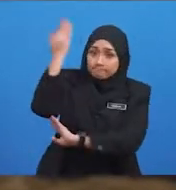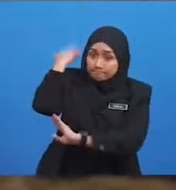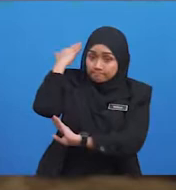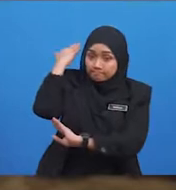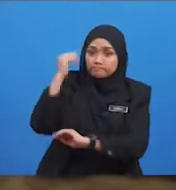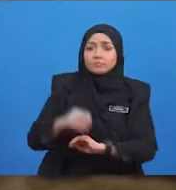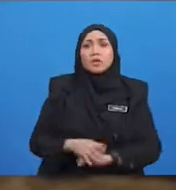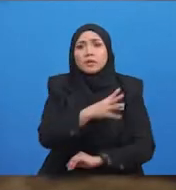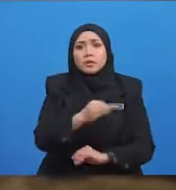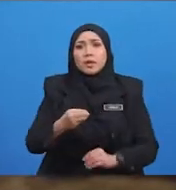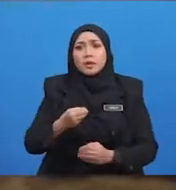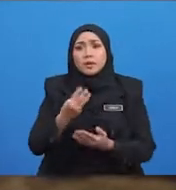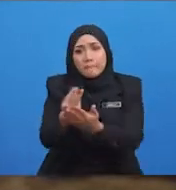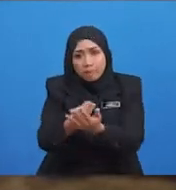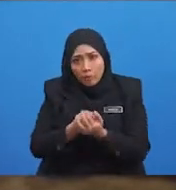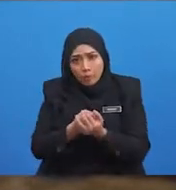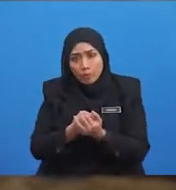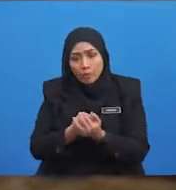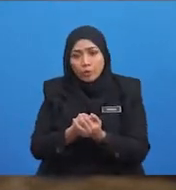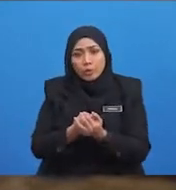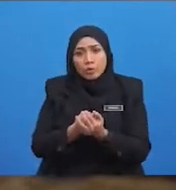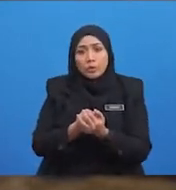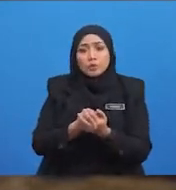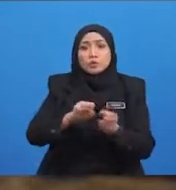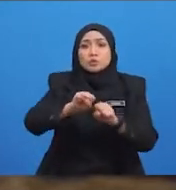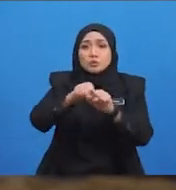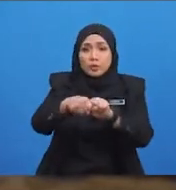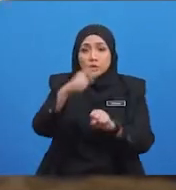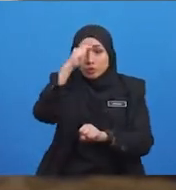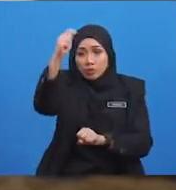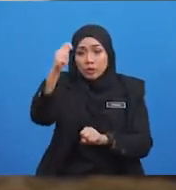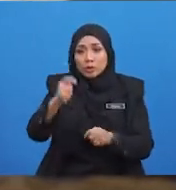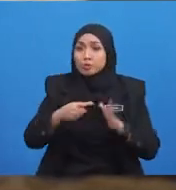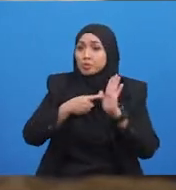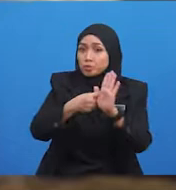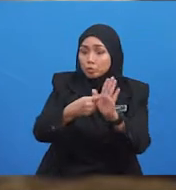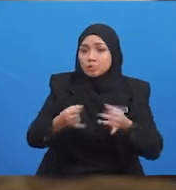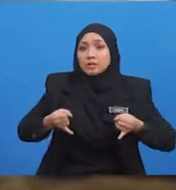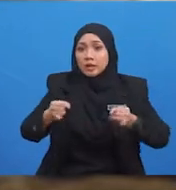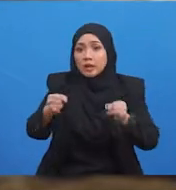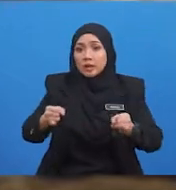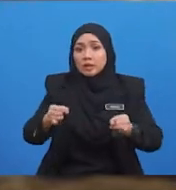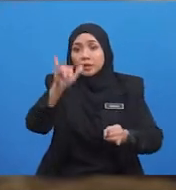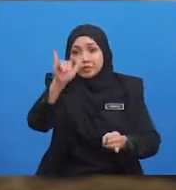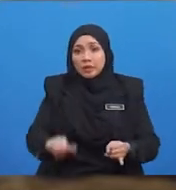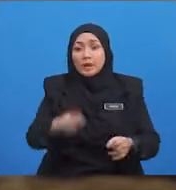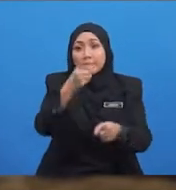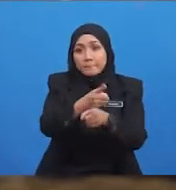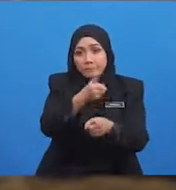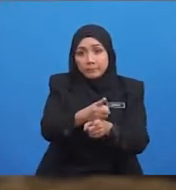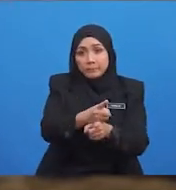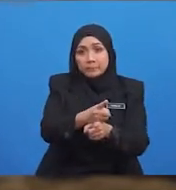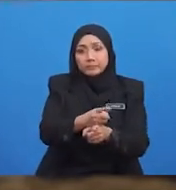dan memohon agar Tuhan menunjukkan jalan yang benar kepadanya. Hal